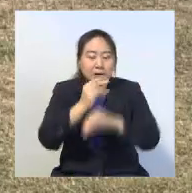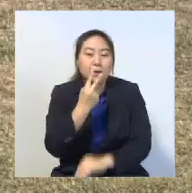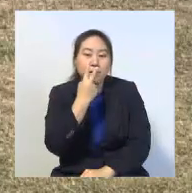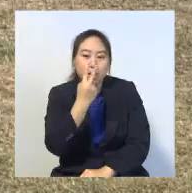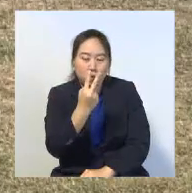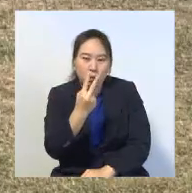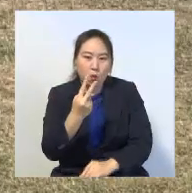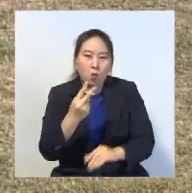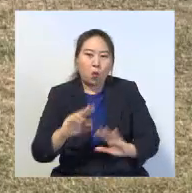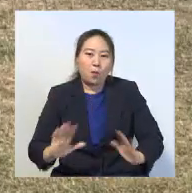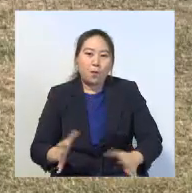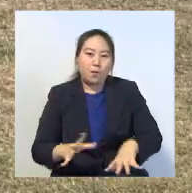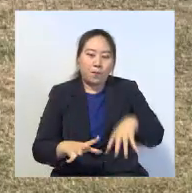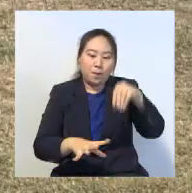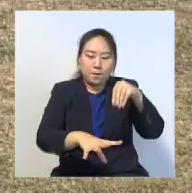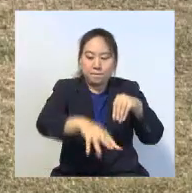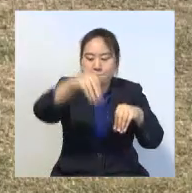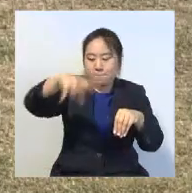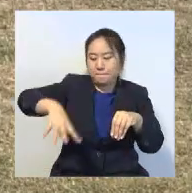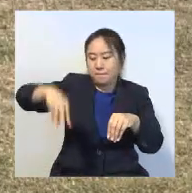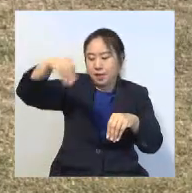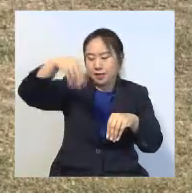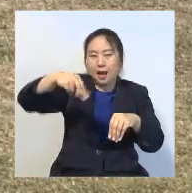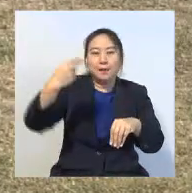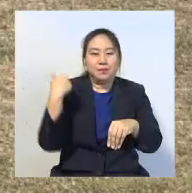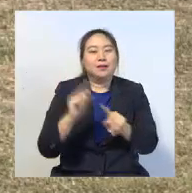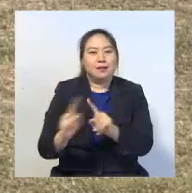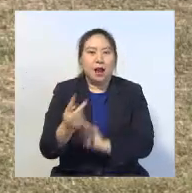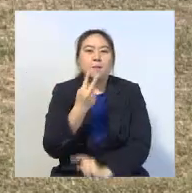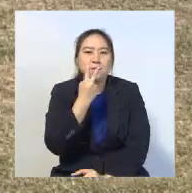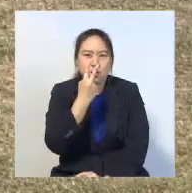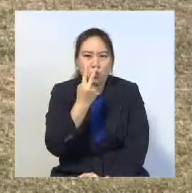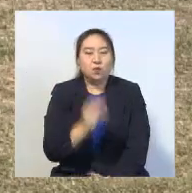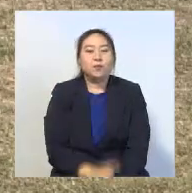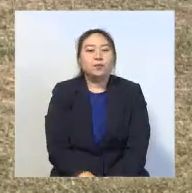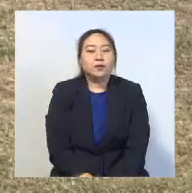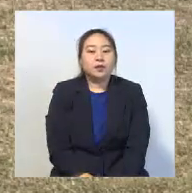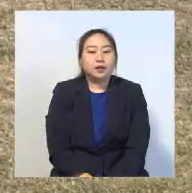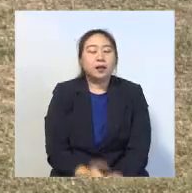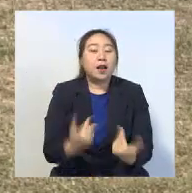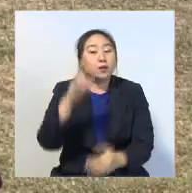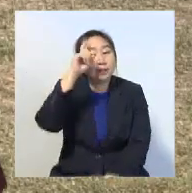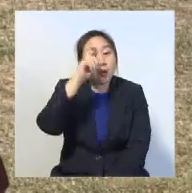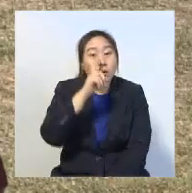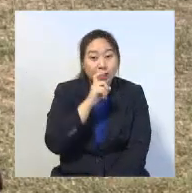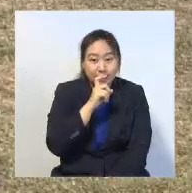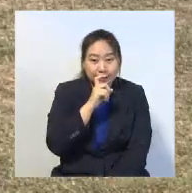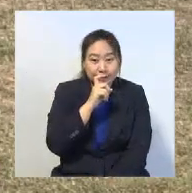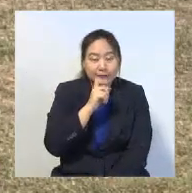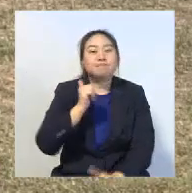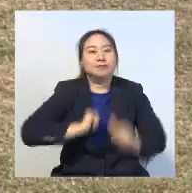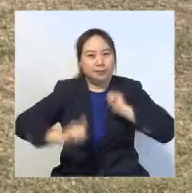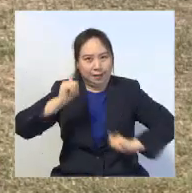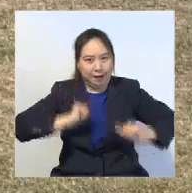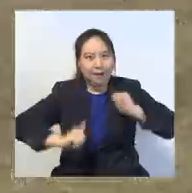ร์การแสดงแสงสีเสียงสืบตำนานปราสาทพันปีสิงคโปร์นะครับแล้วก็เสาร์อาทิตย์นะครับเป็นการแสดงจริ